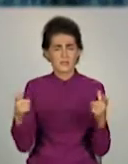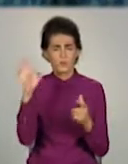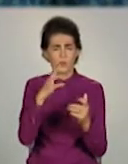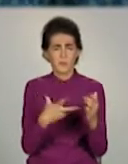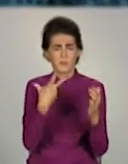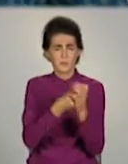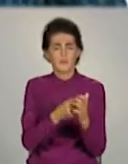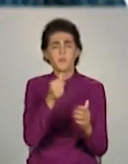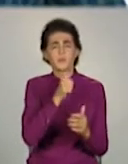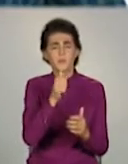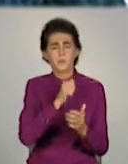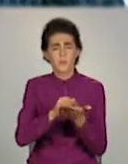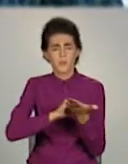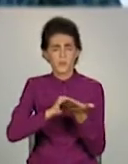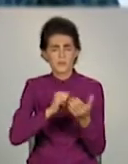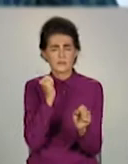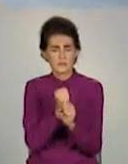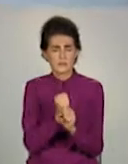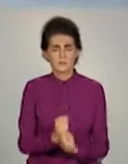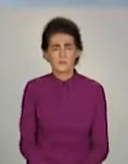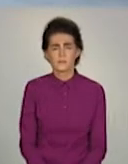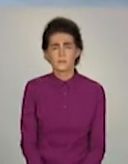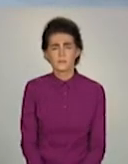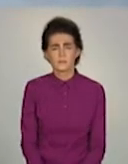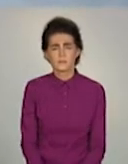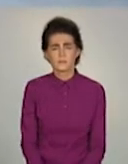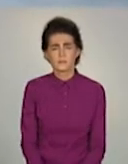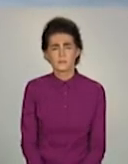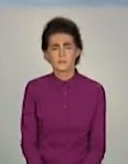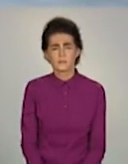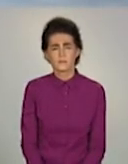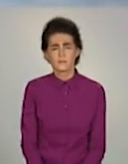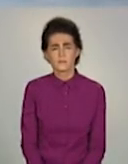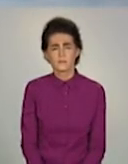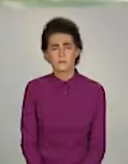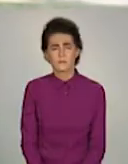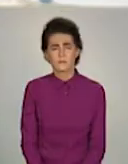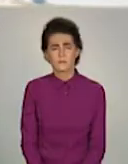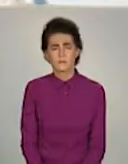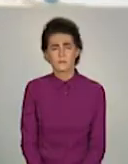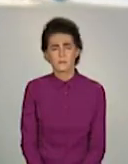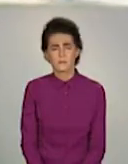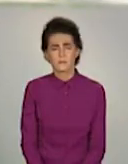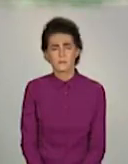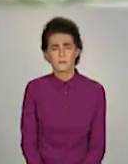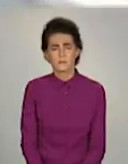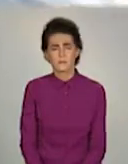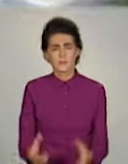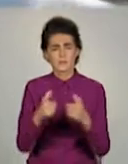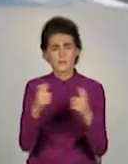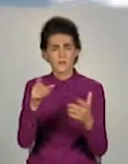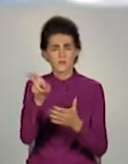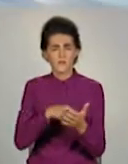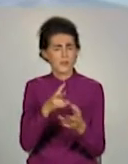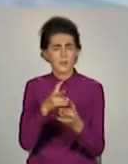вакцинації, намагаємося повторити процедуру ще раз. Підписуємо, що вони зараз скажуть. Сертифікат